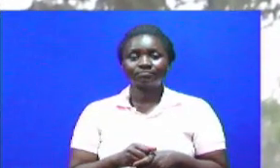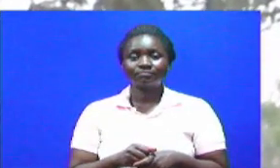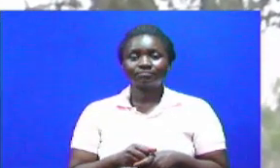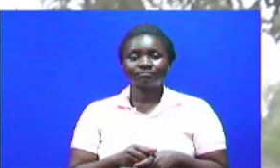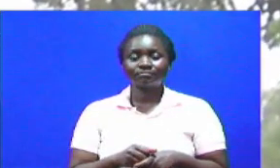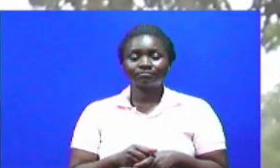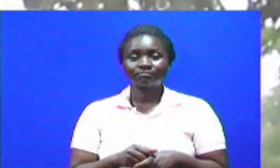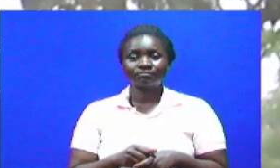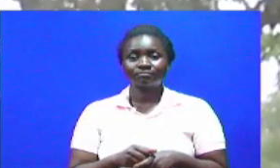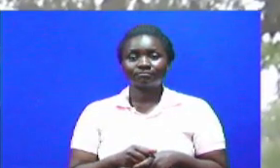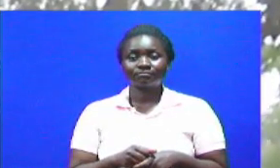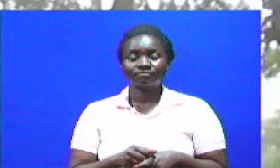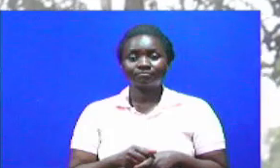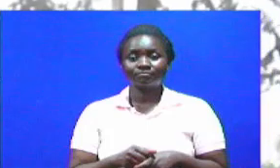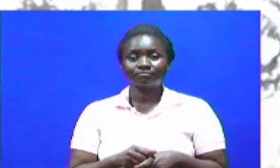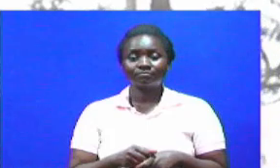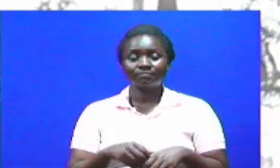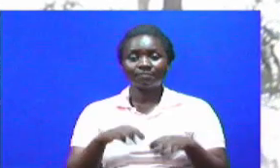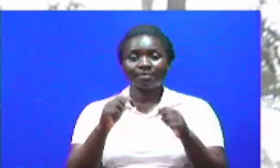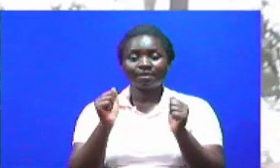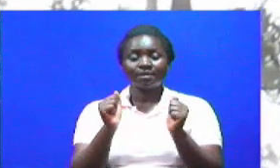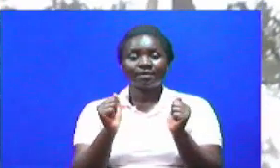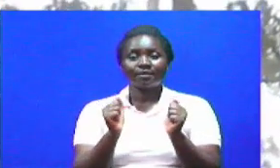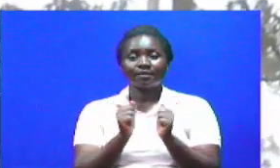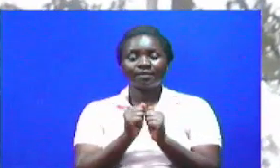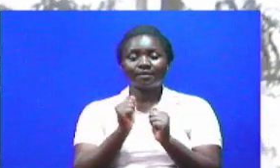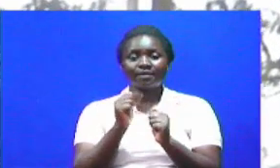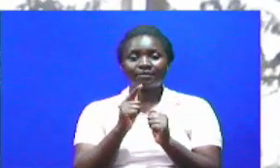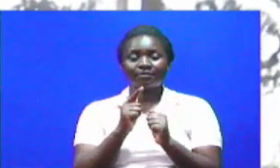Kiswahili gave us 11.0.